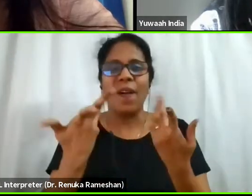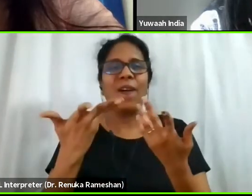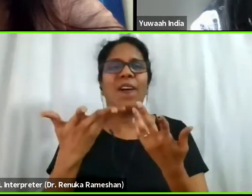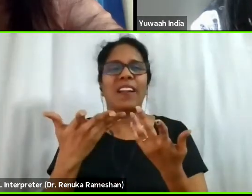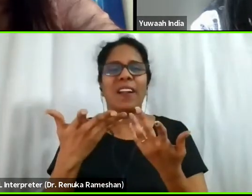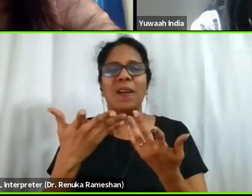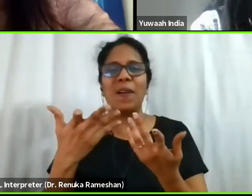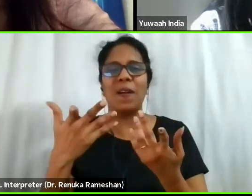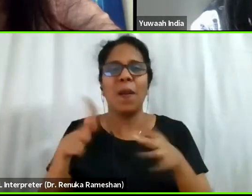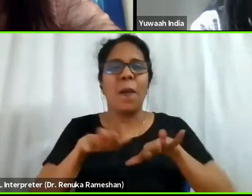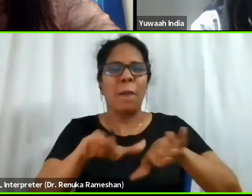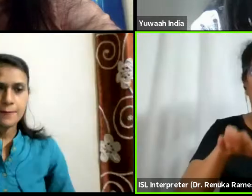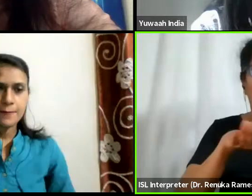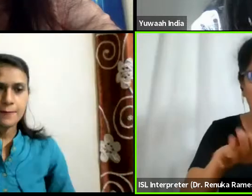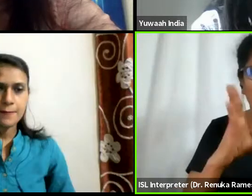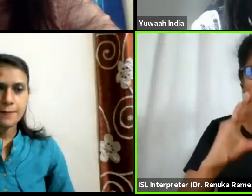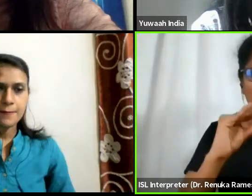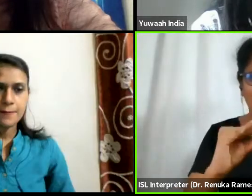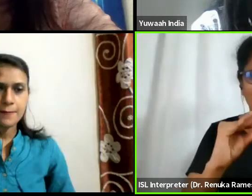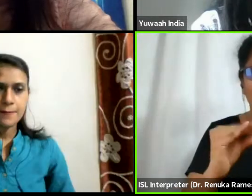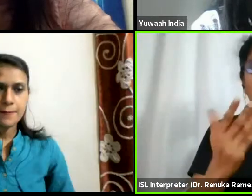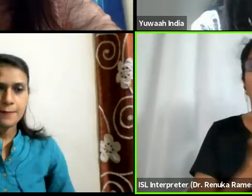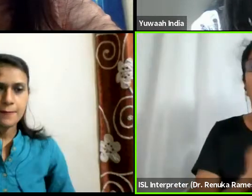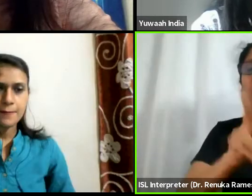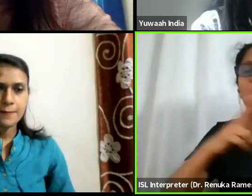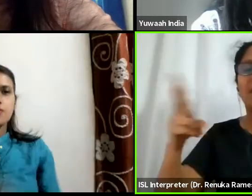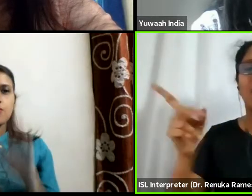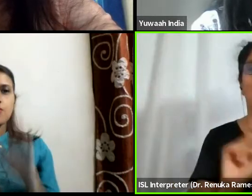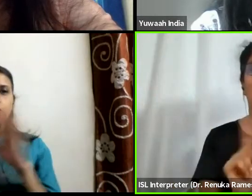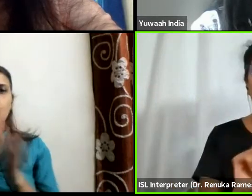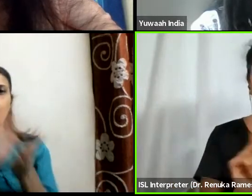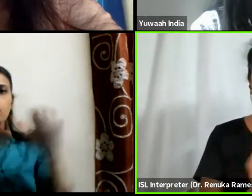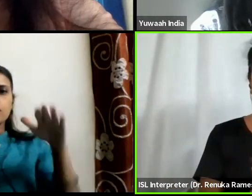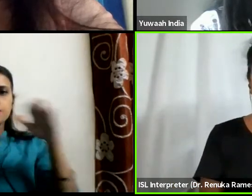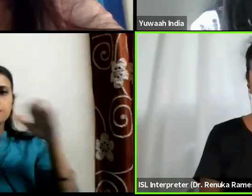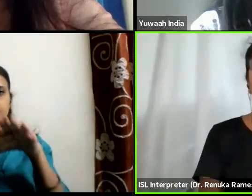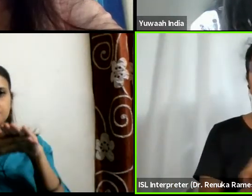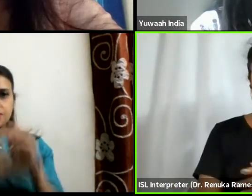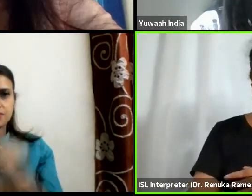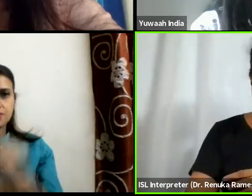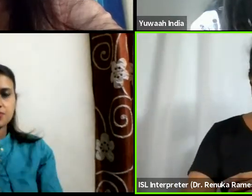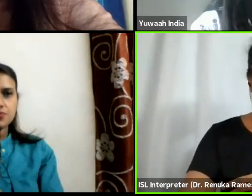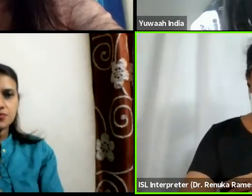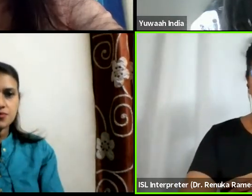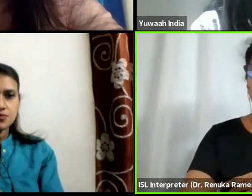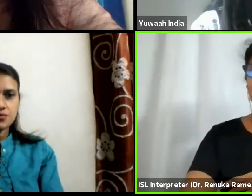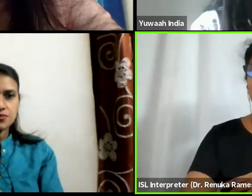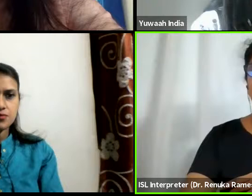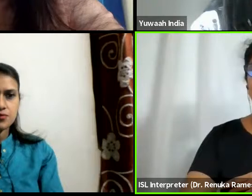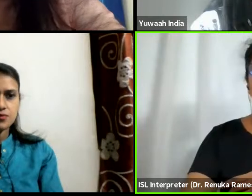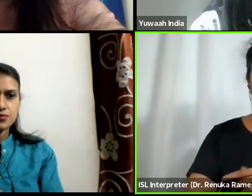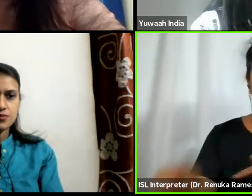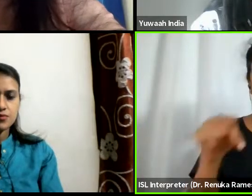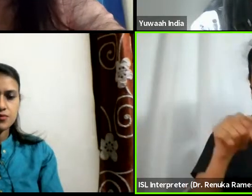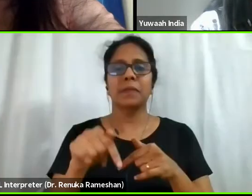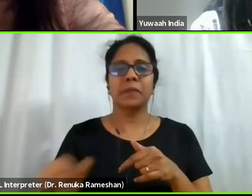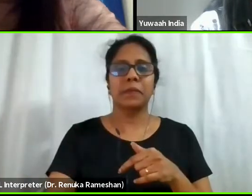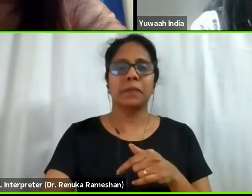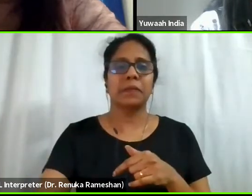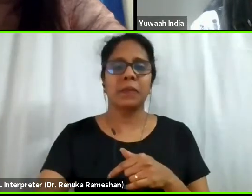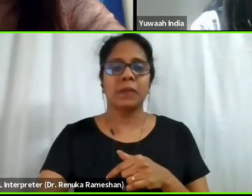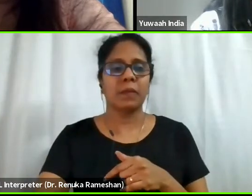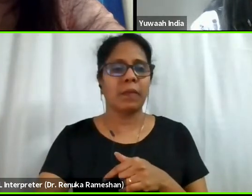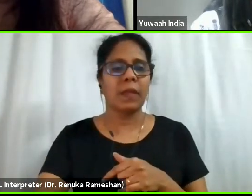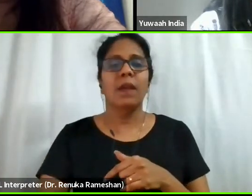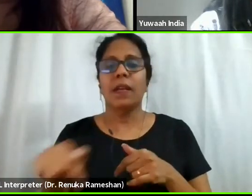अगर पेशेंट का बहुत मन किया, कभी कभी होता है ऐसे पेशेंट्स को, आप दे सकते हैं, बट जनरली डाइट पेशेंट्स की कम